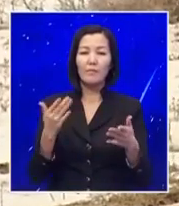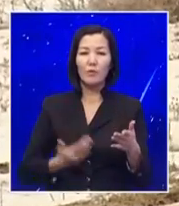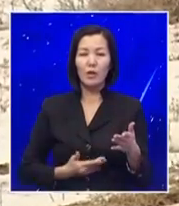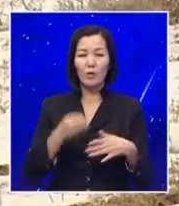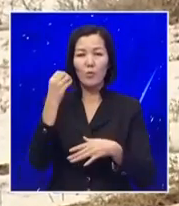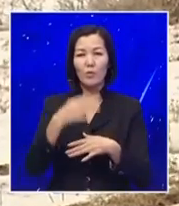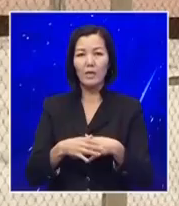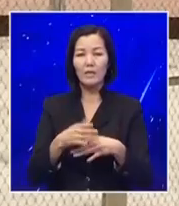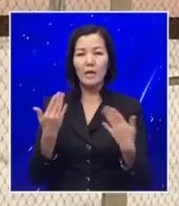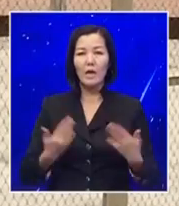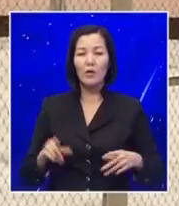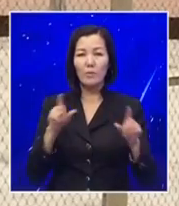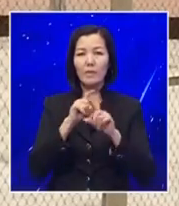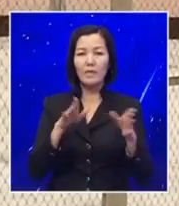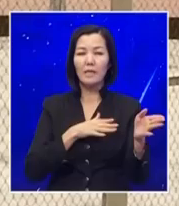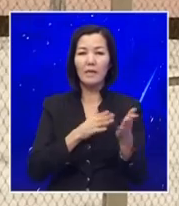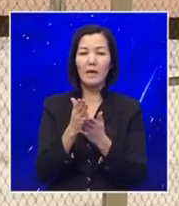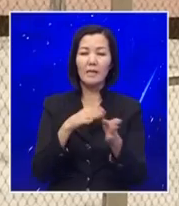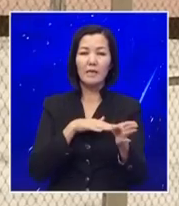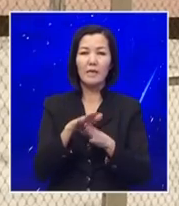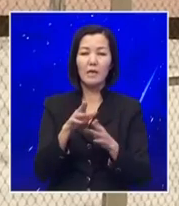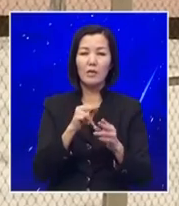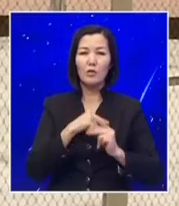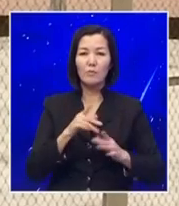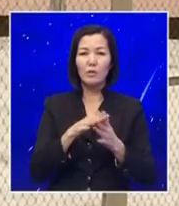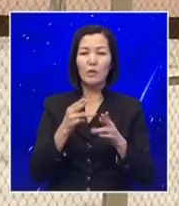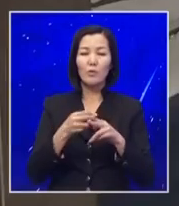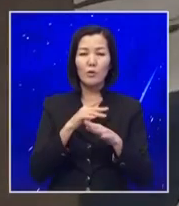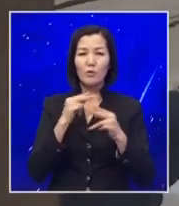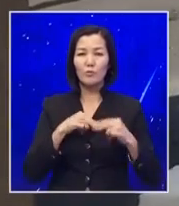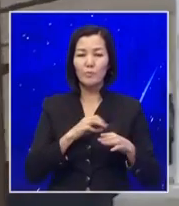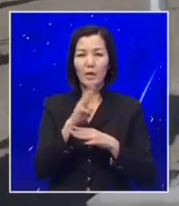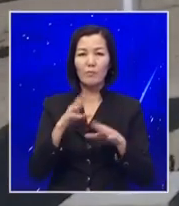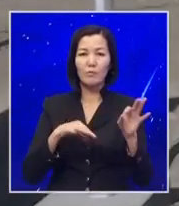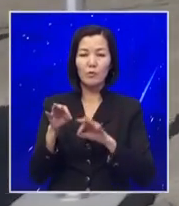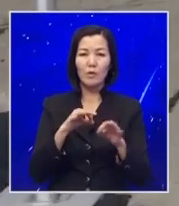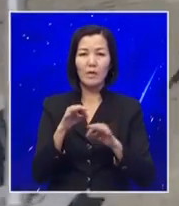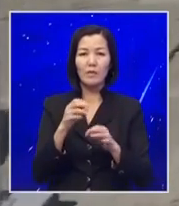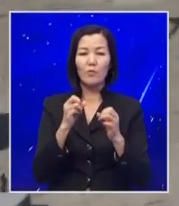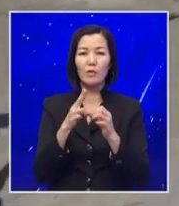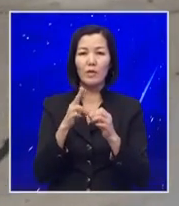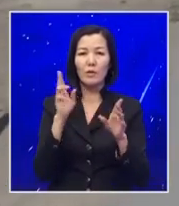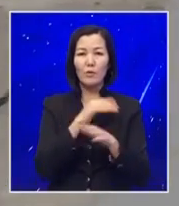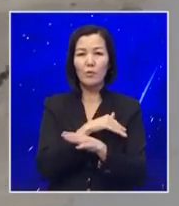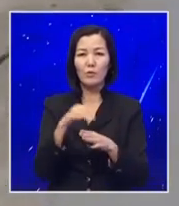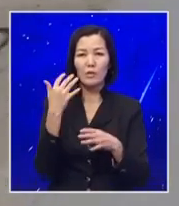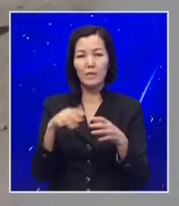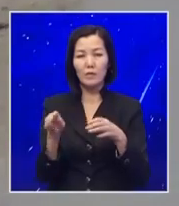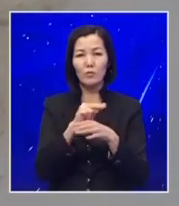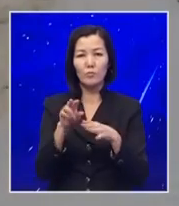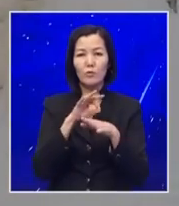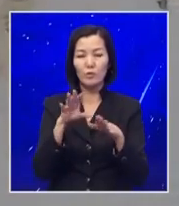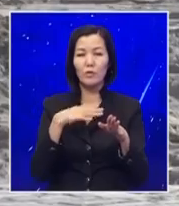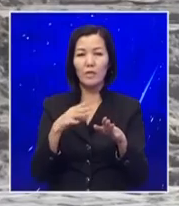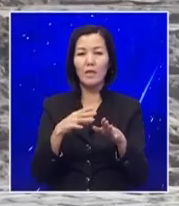Аудан орталығында әлеуметтік салада атқарылған шаруа аз емес. Мәселен, былтыр жұмыспен қамту жол картасы аясында ауданда 12 көшеге орташа жөндеу жұмыстары